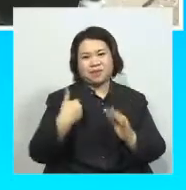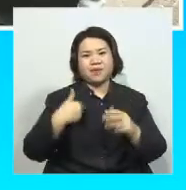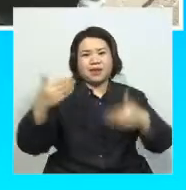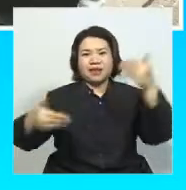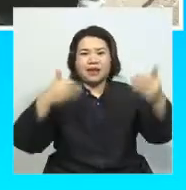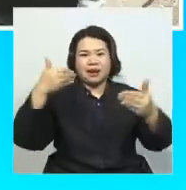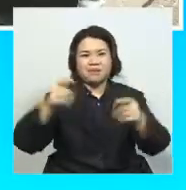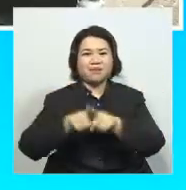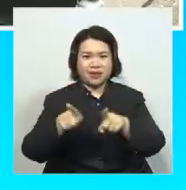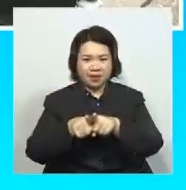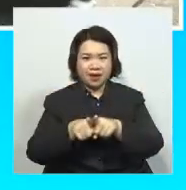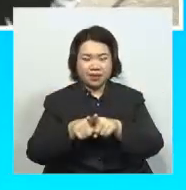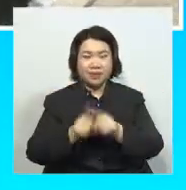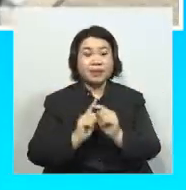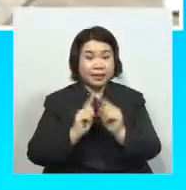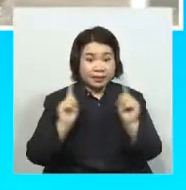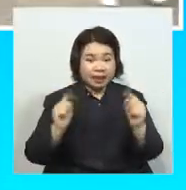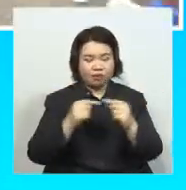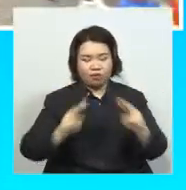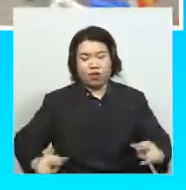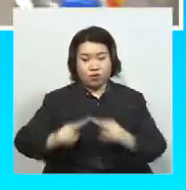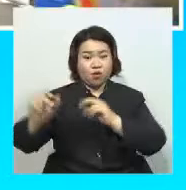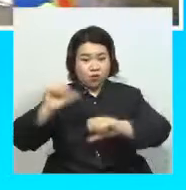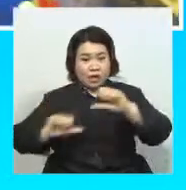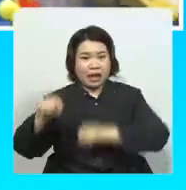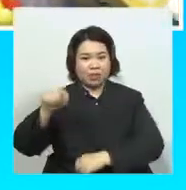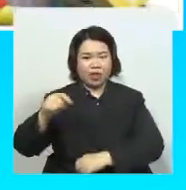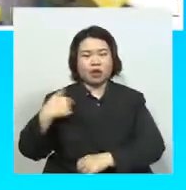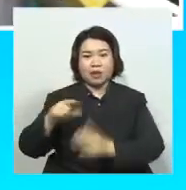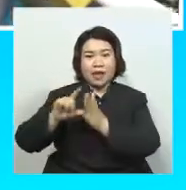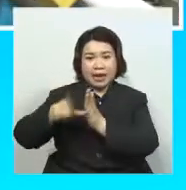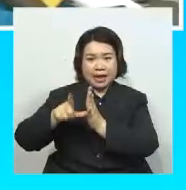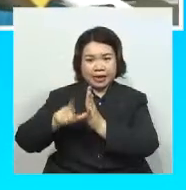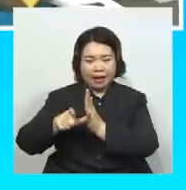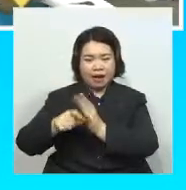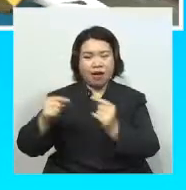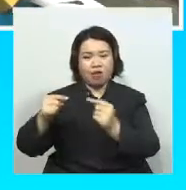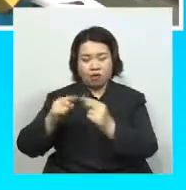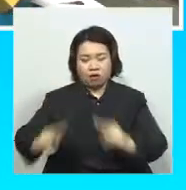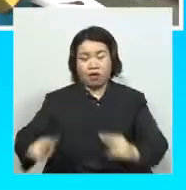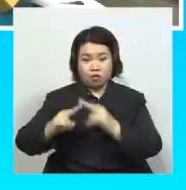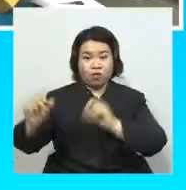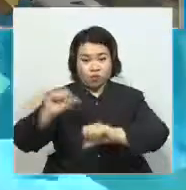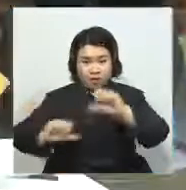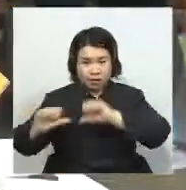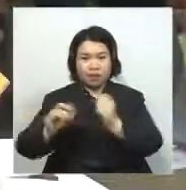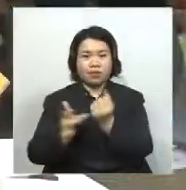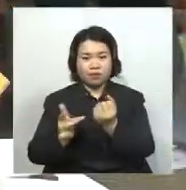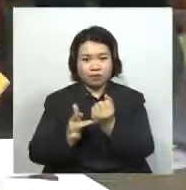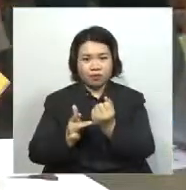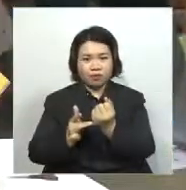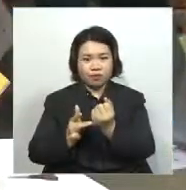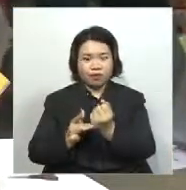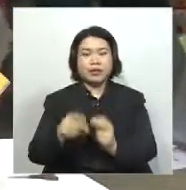กิจกรรมอื่นๆให้ร่วมนะคะแต่ว่าที่กระทรวงวิทยาศาสตร์เนี่ยทางเลขานุการรัฐมนตรีว่าการกระทรวงวิทยาศาสตร์และเทคโนโล